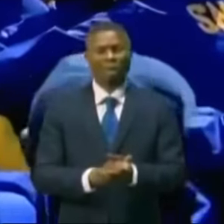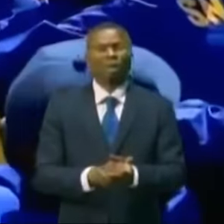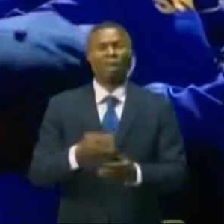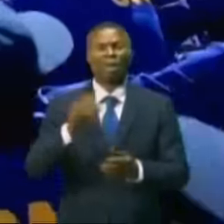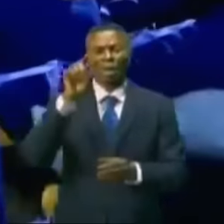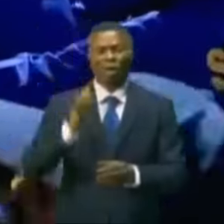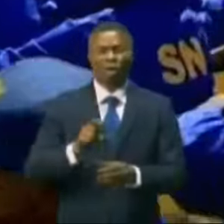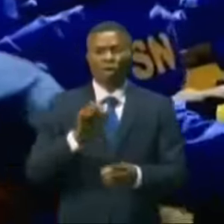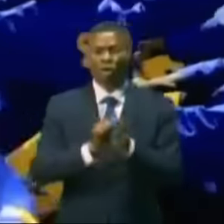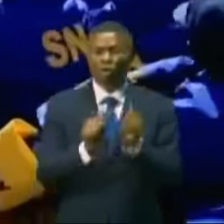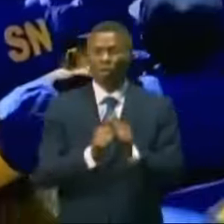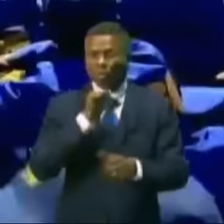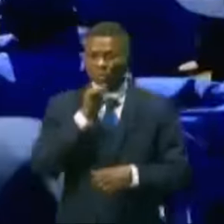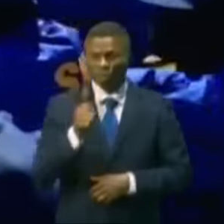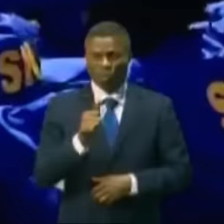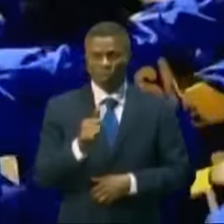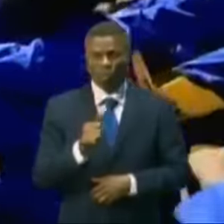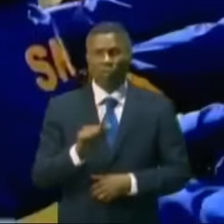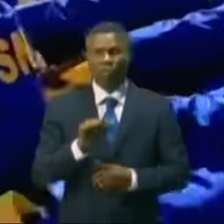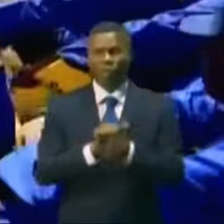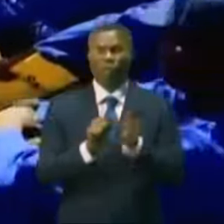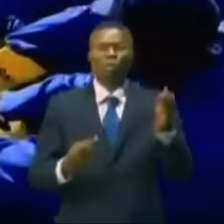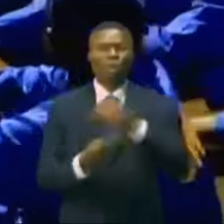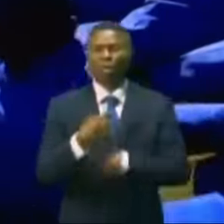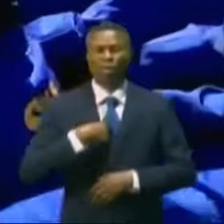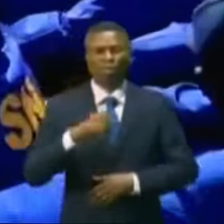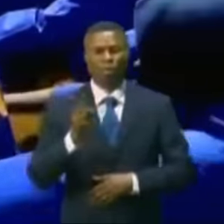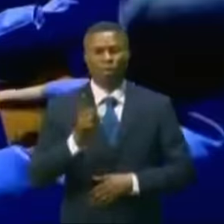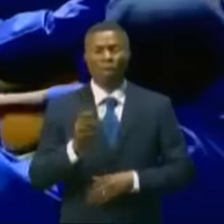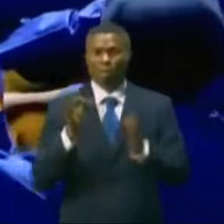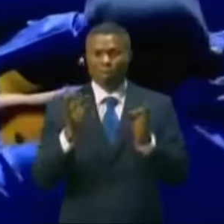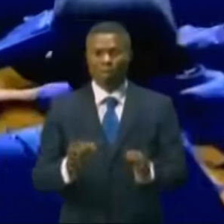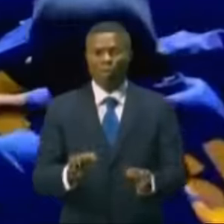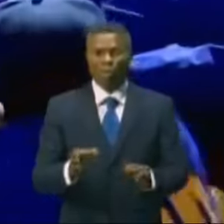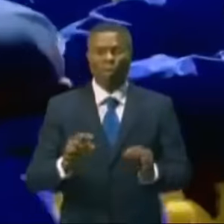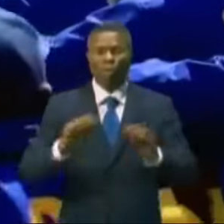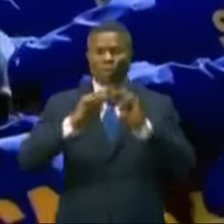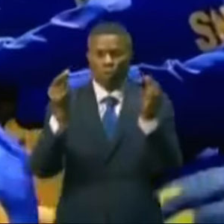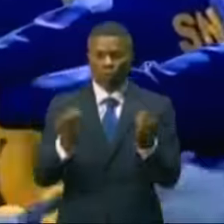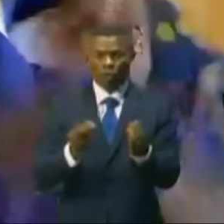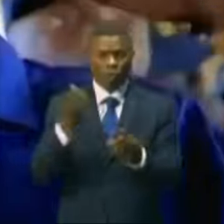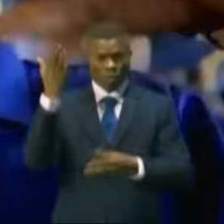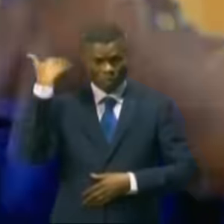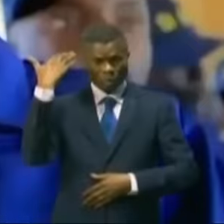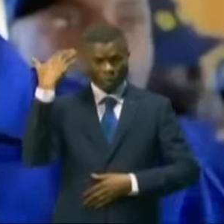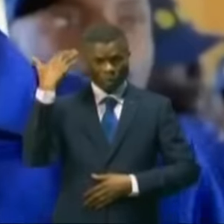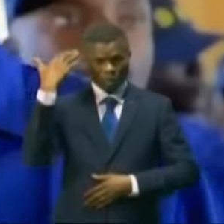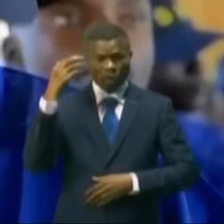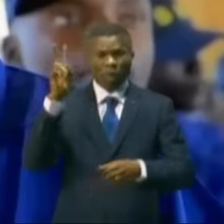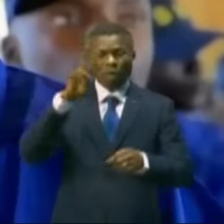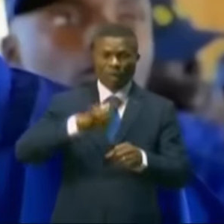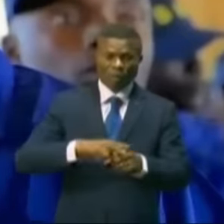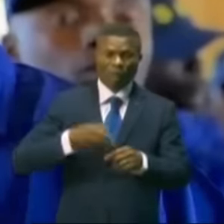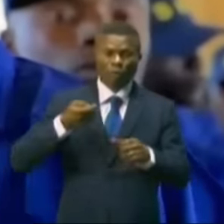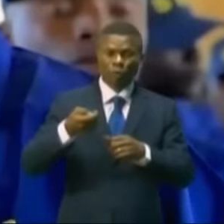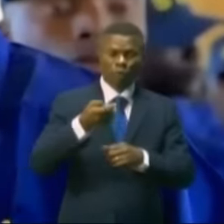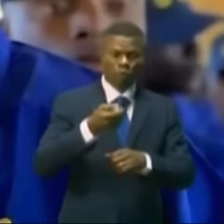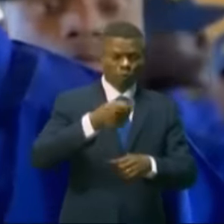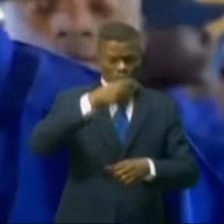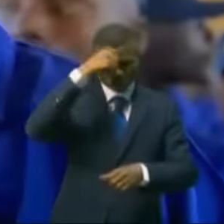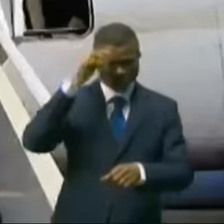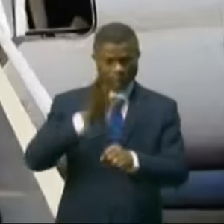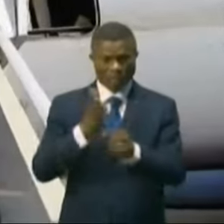démenti sanglant aux propos calomnieux, comme quoi les groupes précédents étaient victimes des actes de torture.